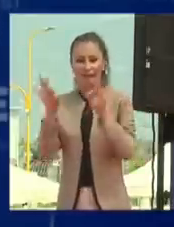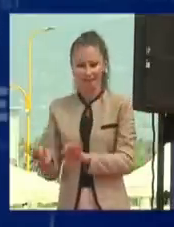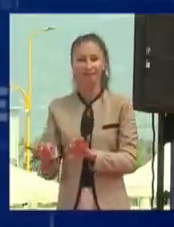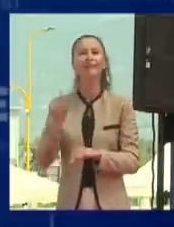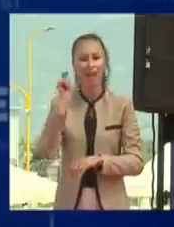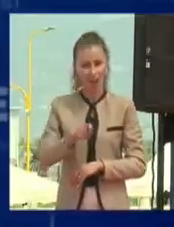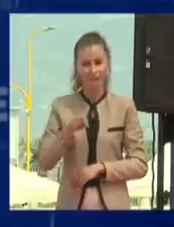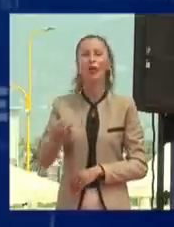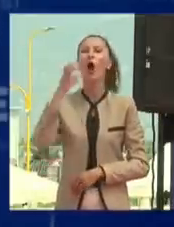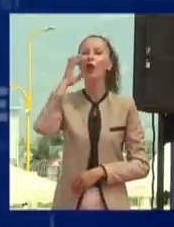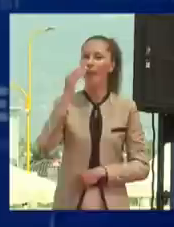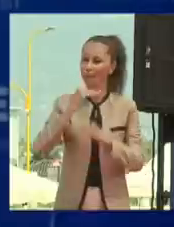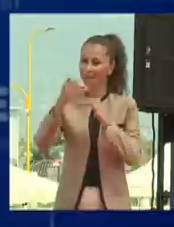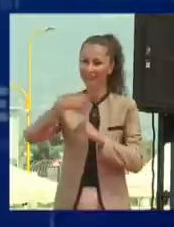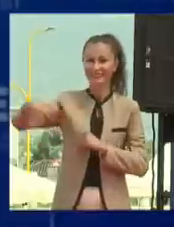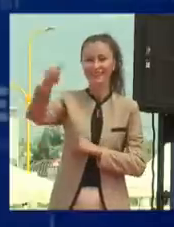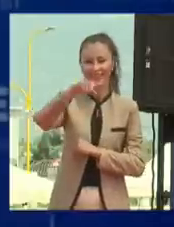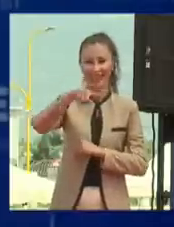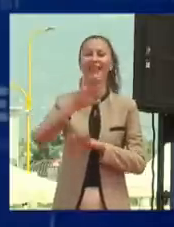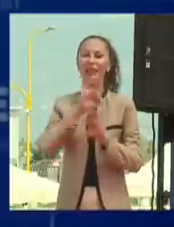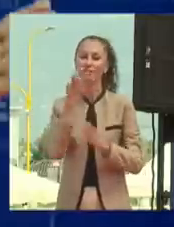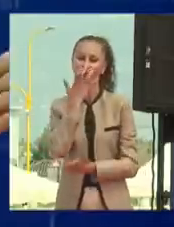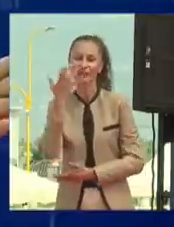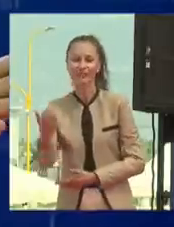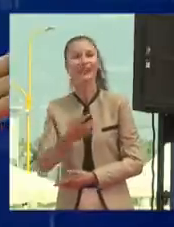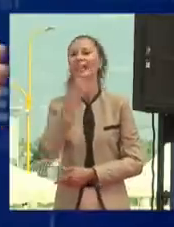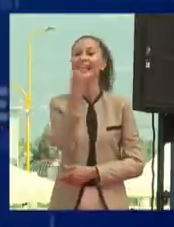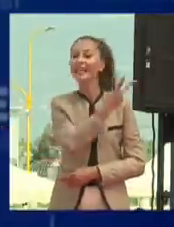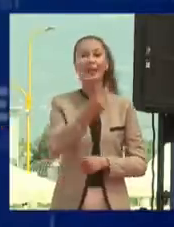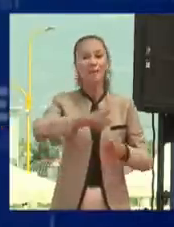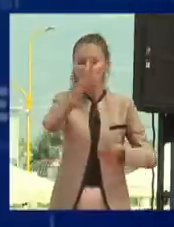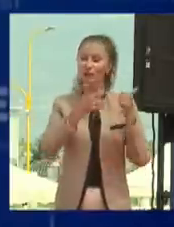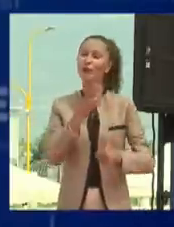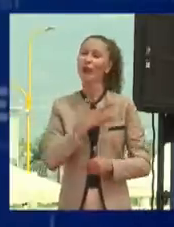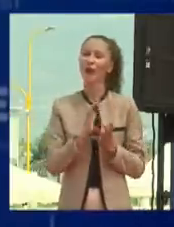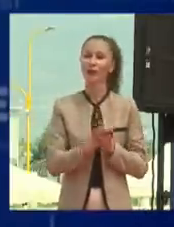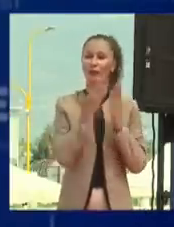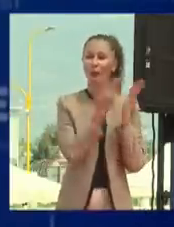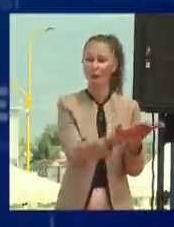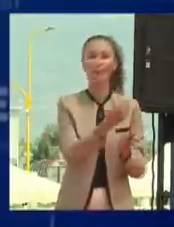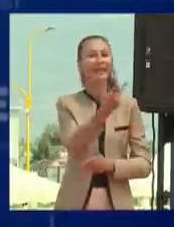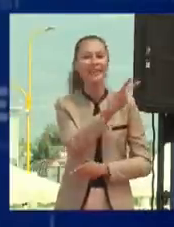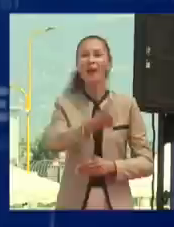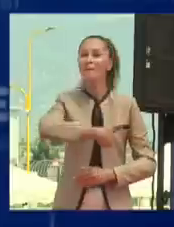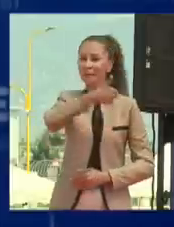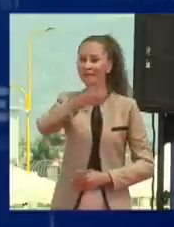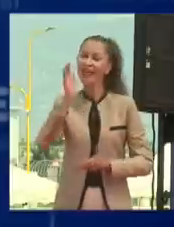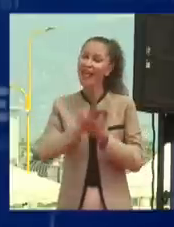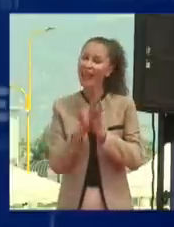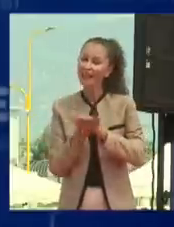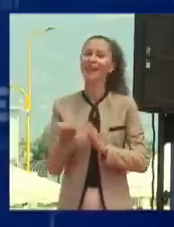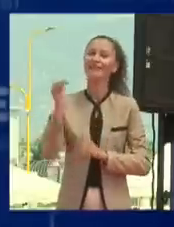yapıldı ve Ödemişlerin hizmetine sunuldu. Dolayısıyla iki başkanı da yürekten kutluyorum. İki başkan da ellerinden